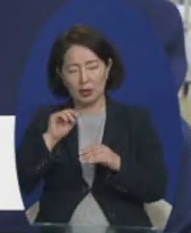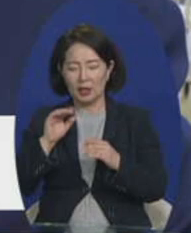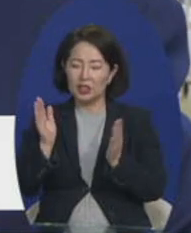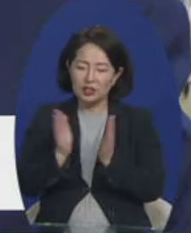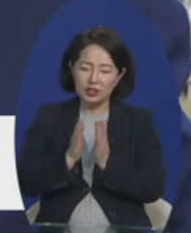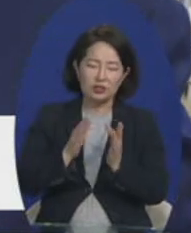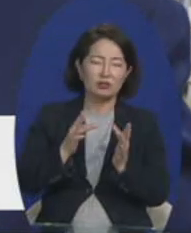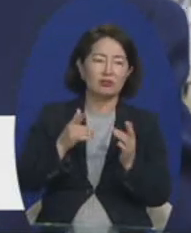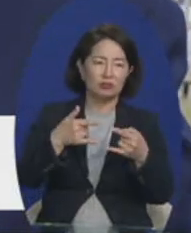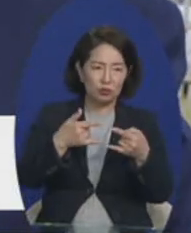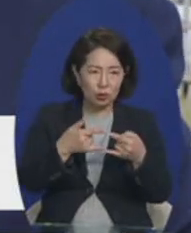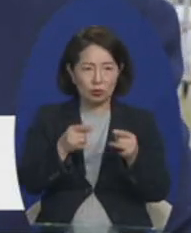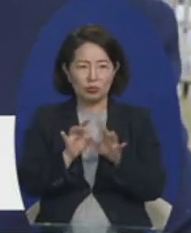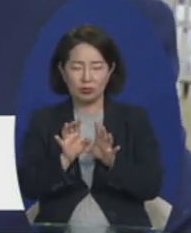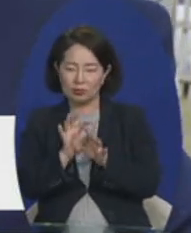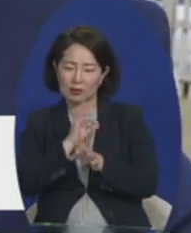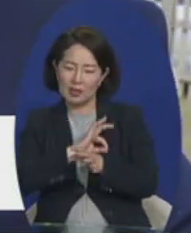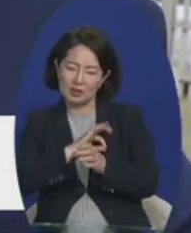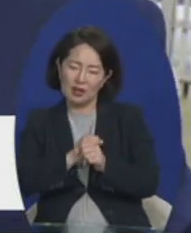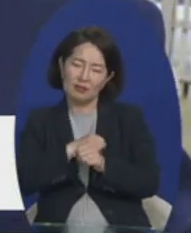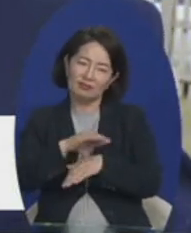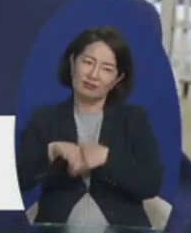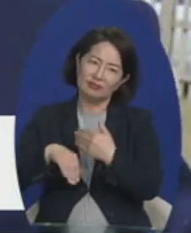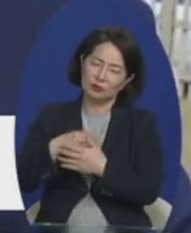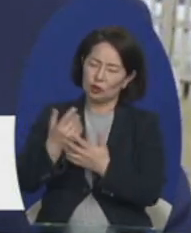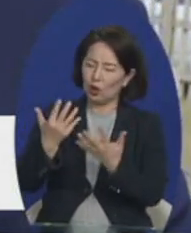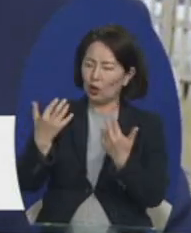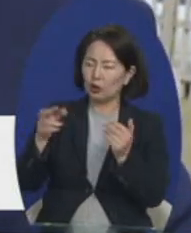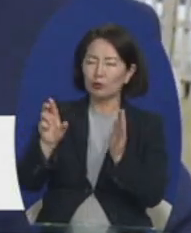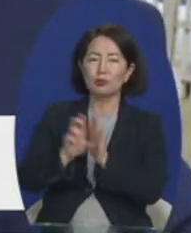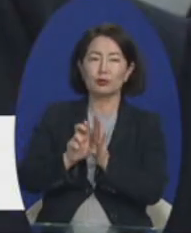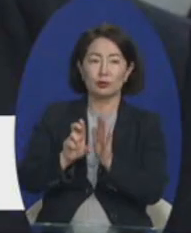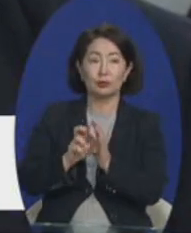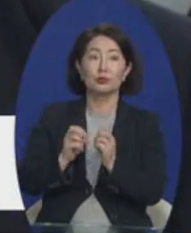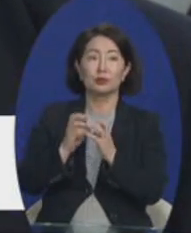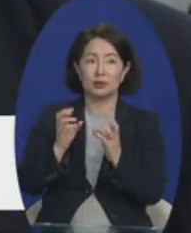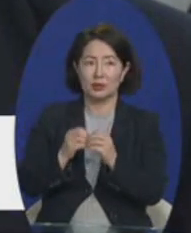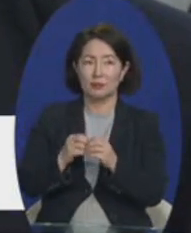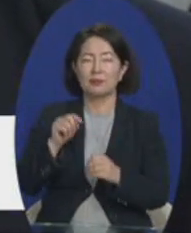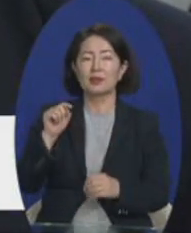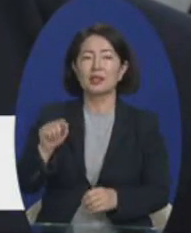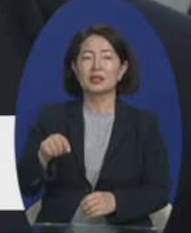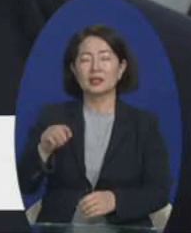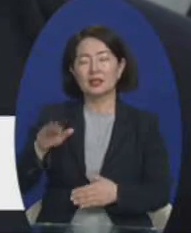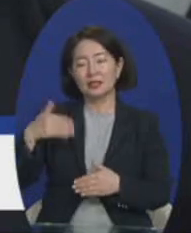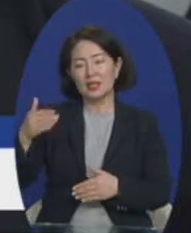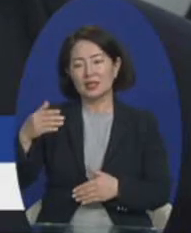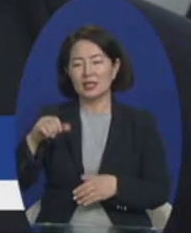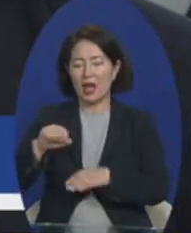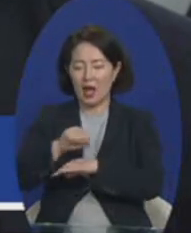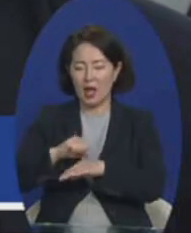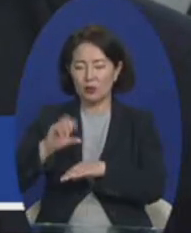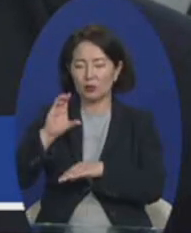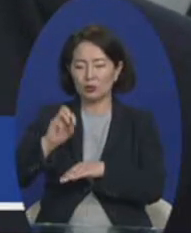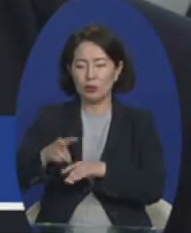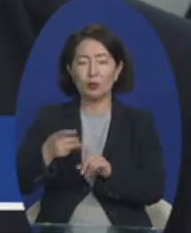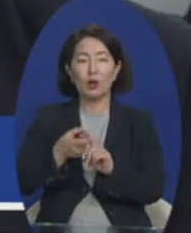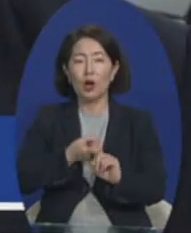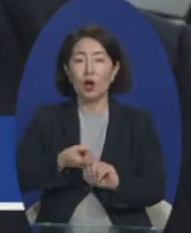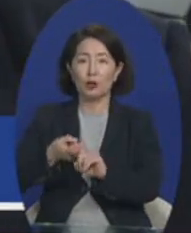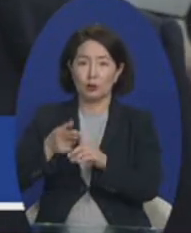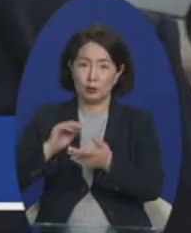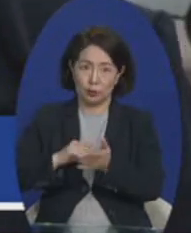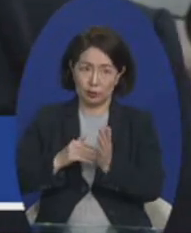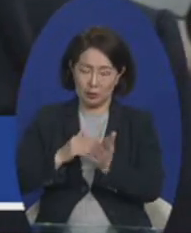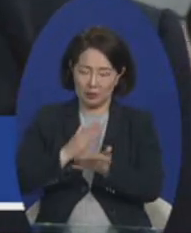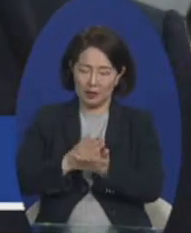телевизүүдийг одоо ашиглалтанд оруулж ажилуулах гэдэг их олон боломжууд одоо бий болж байгаа. Цаашдаа бол аймгийнхаа бүх сумыг холбох төлөвлөгөө байгаа. За энэ жилийн